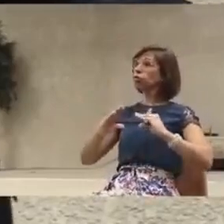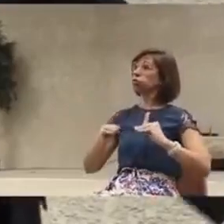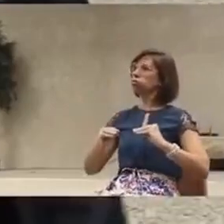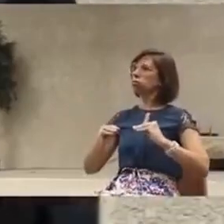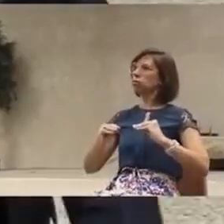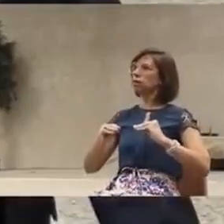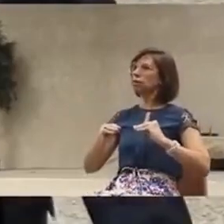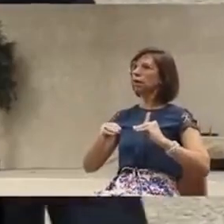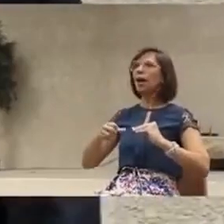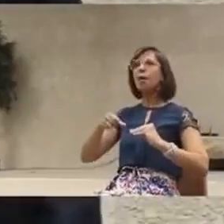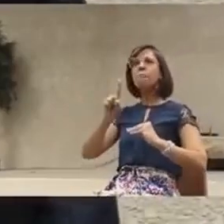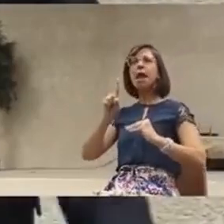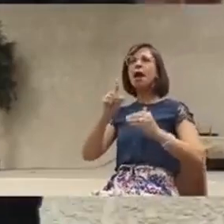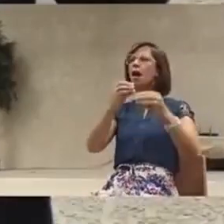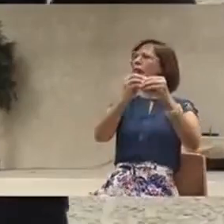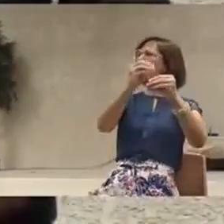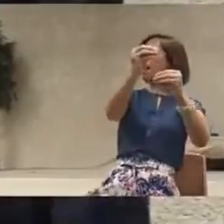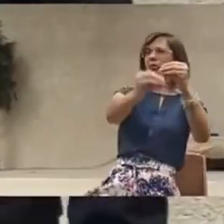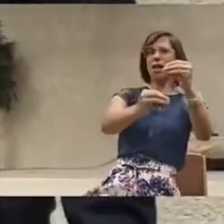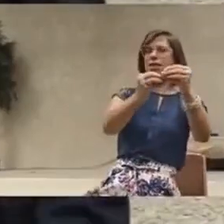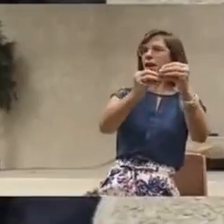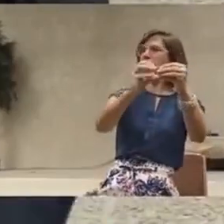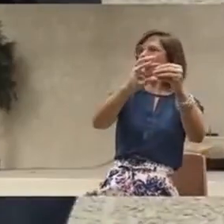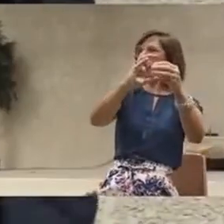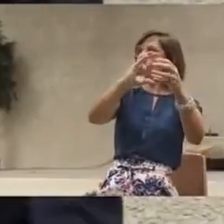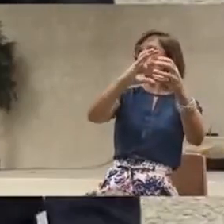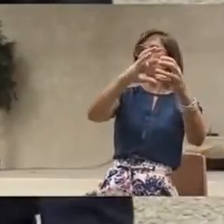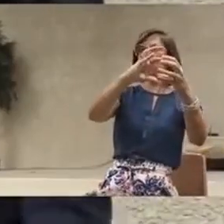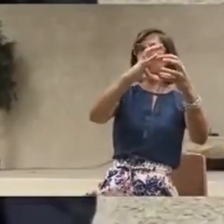tourner? Est-ce que vous le sentez?